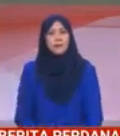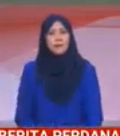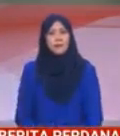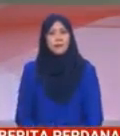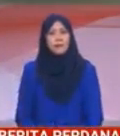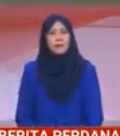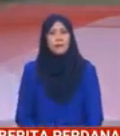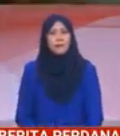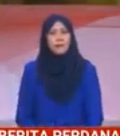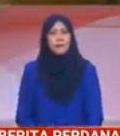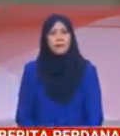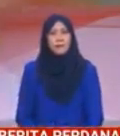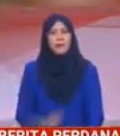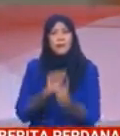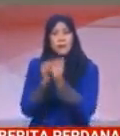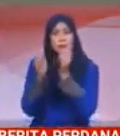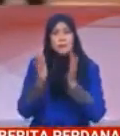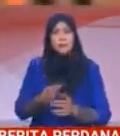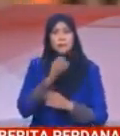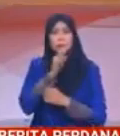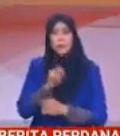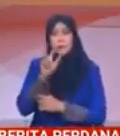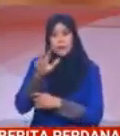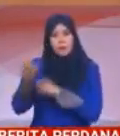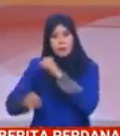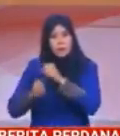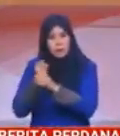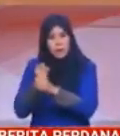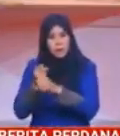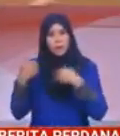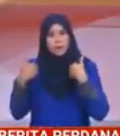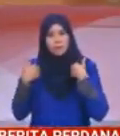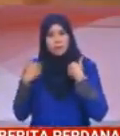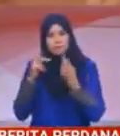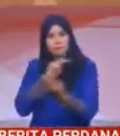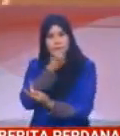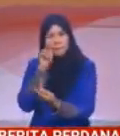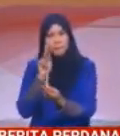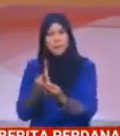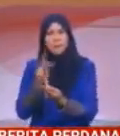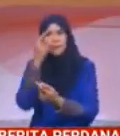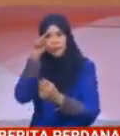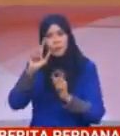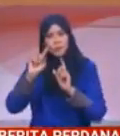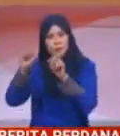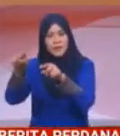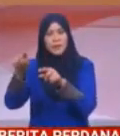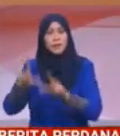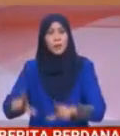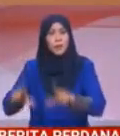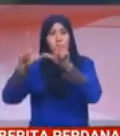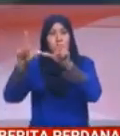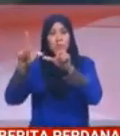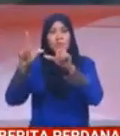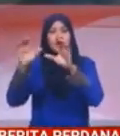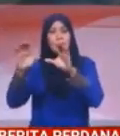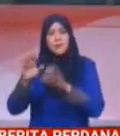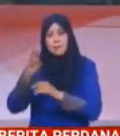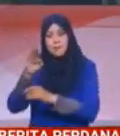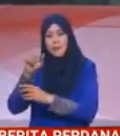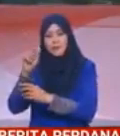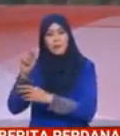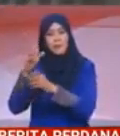merit atlet berusia 33 tahun itu berada pada landasan tepat untuk ke Tokyo secara merit apabila menghuni